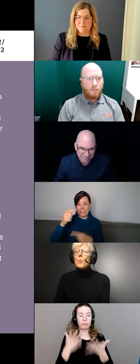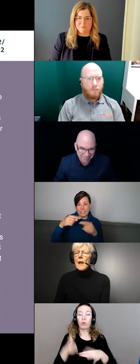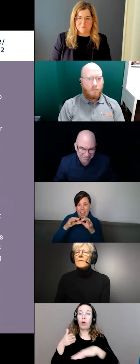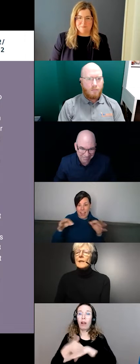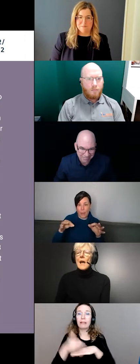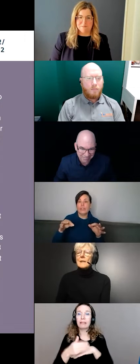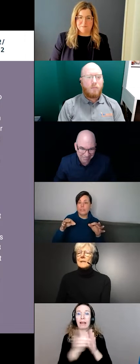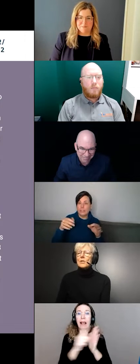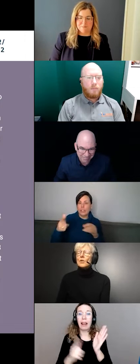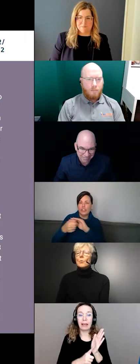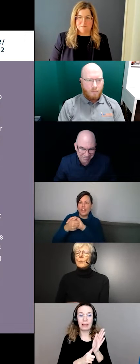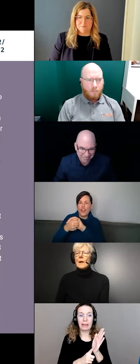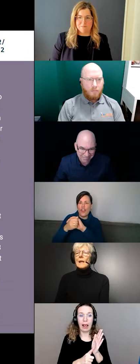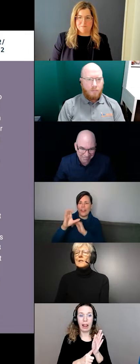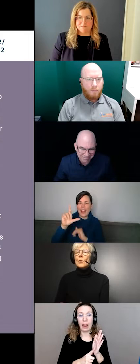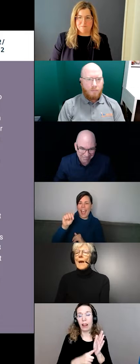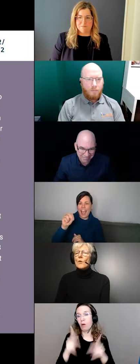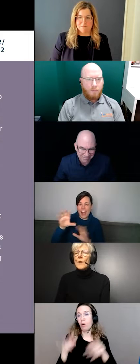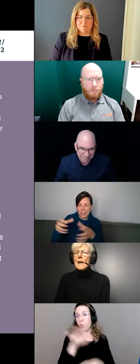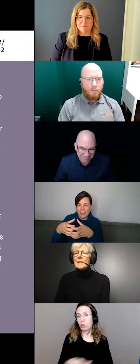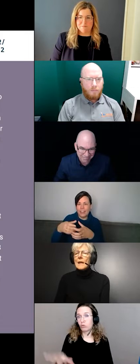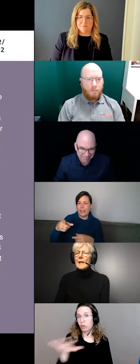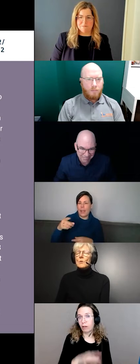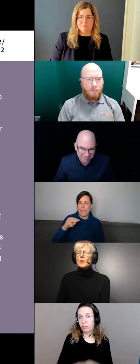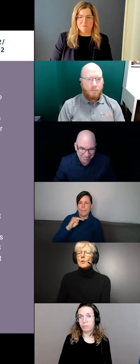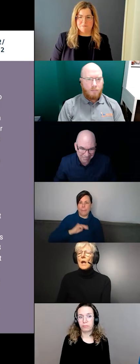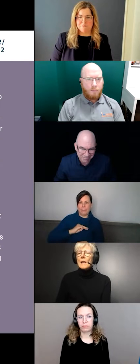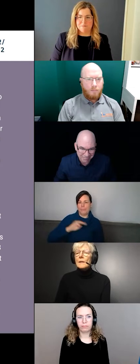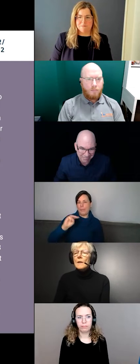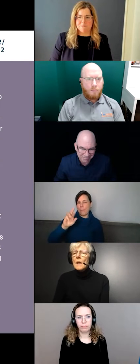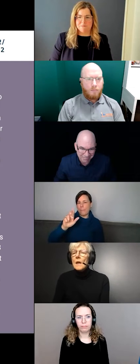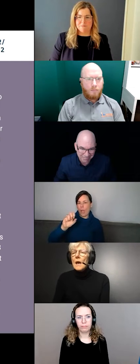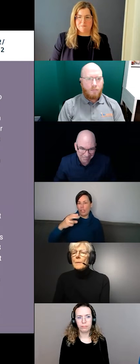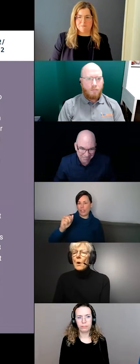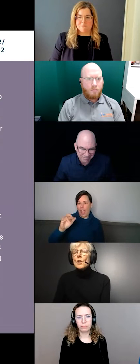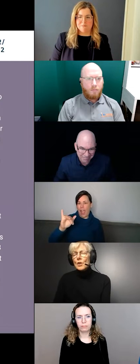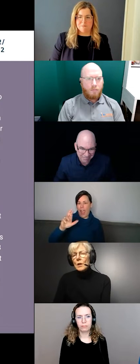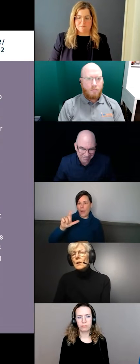et donnant l'accès légal aux gens